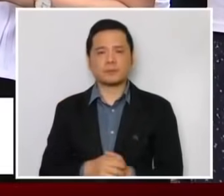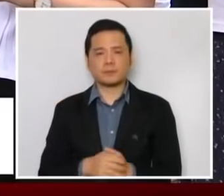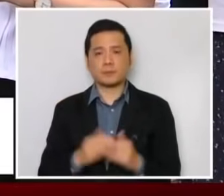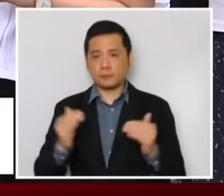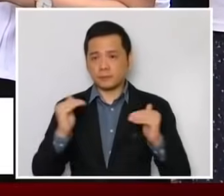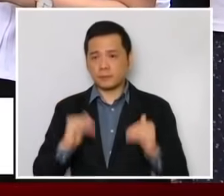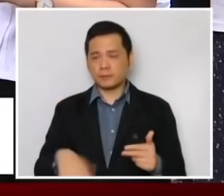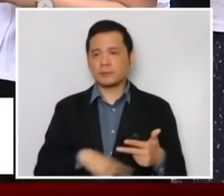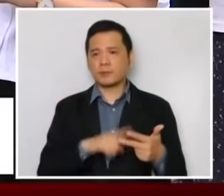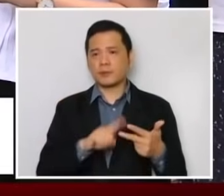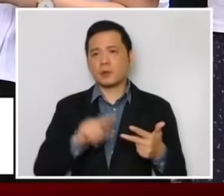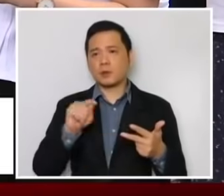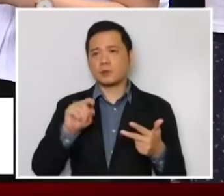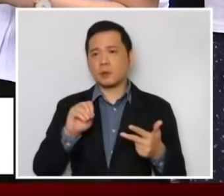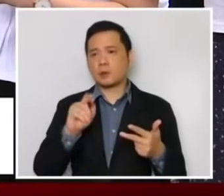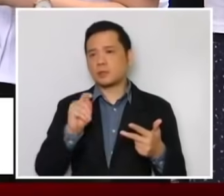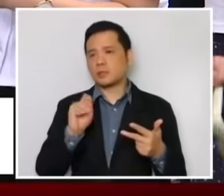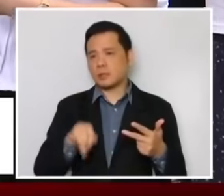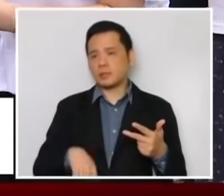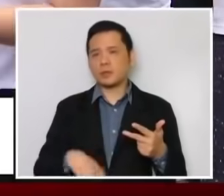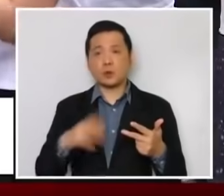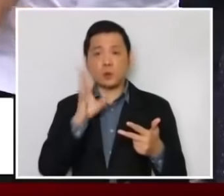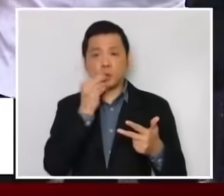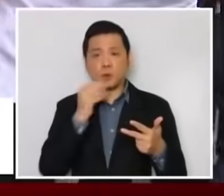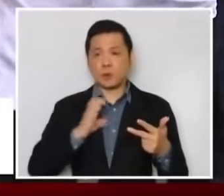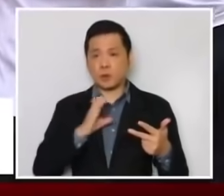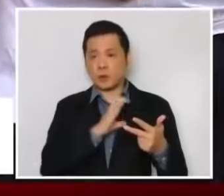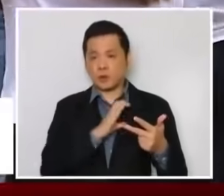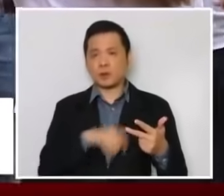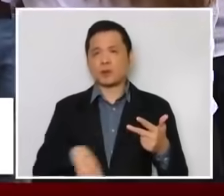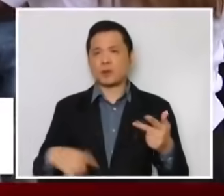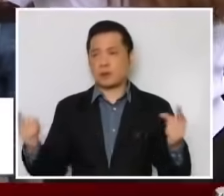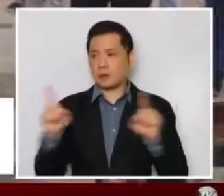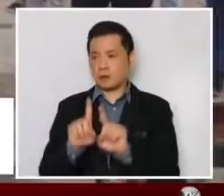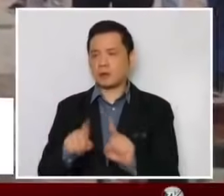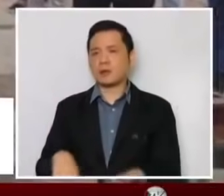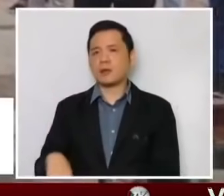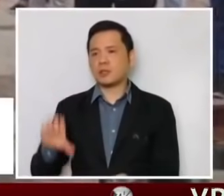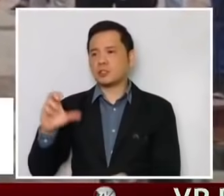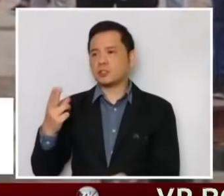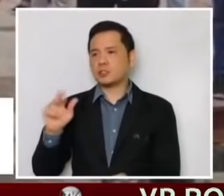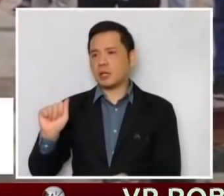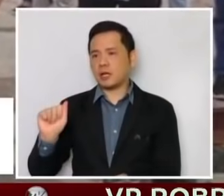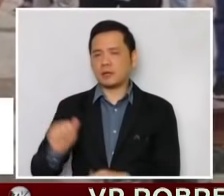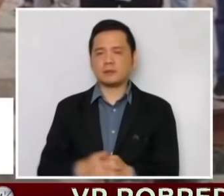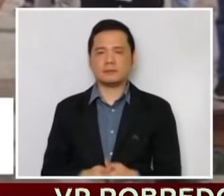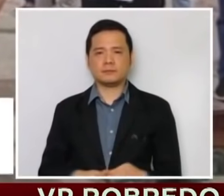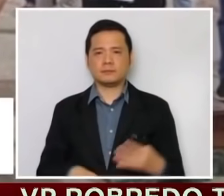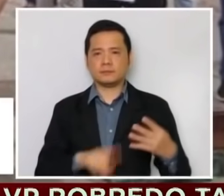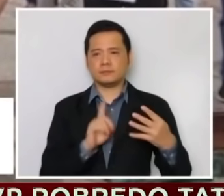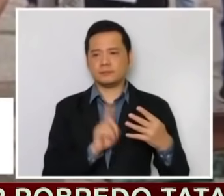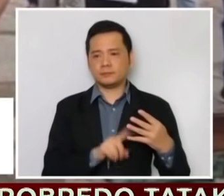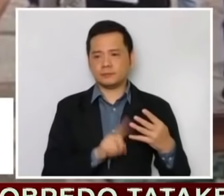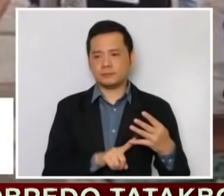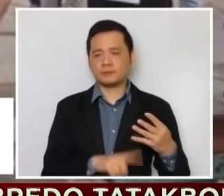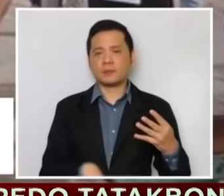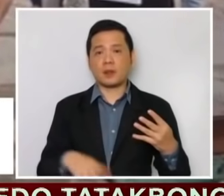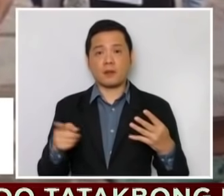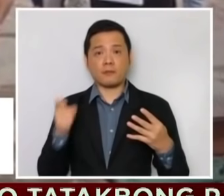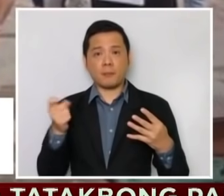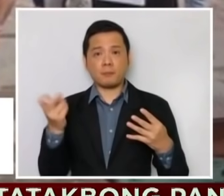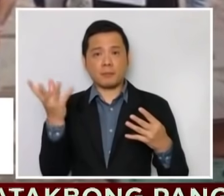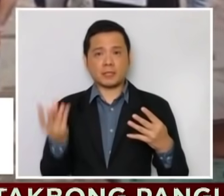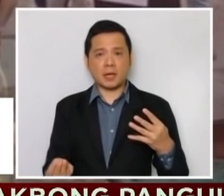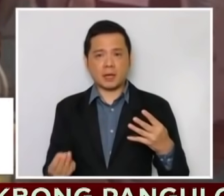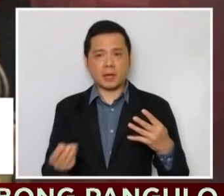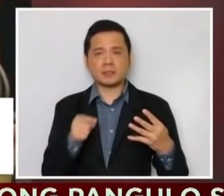Lazaro, habang ang kanilang tatakbong kongresista ay si Councilor Cha Hernandez. Sa Isla ng Tingloy sa Batangas, naghain na